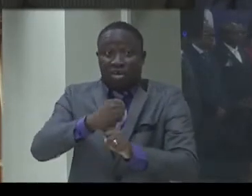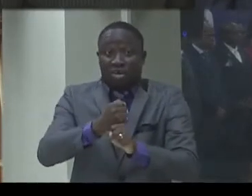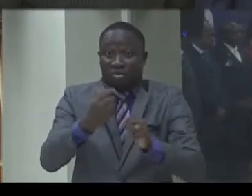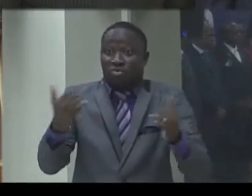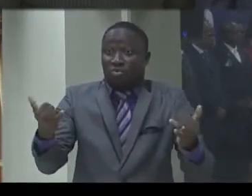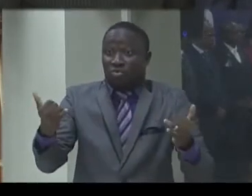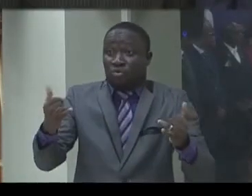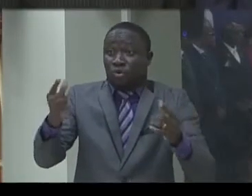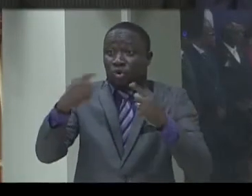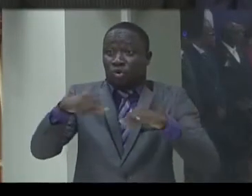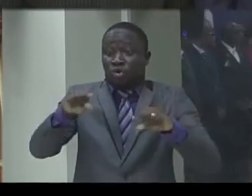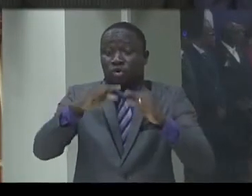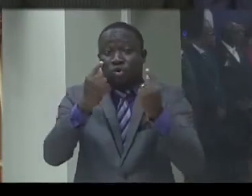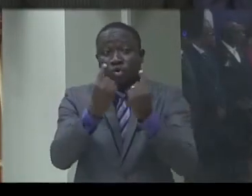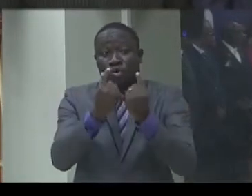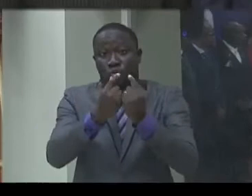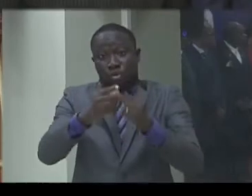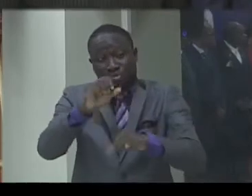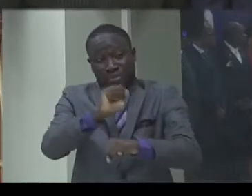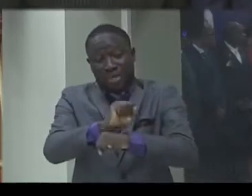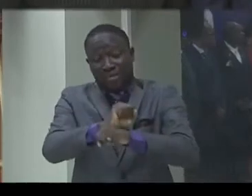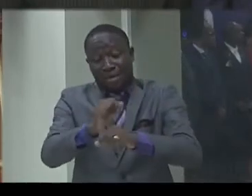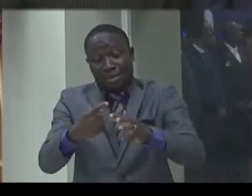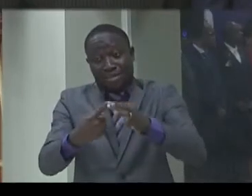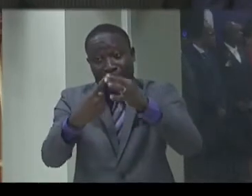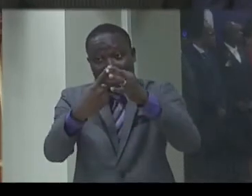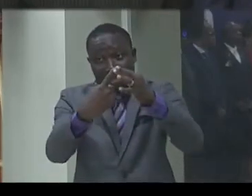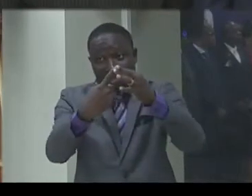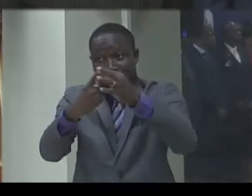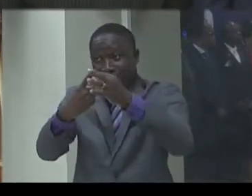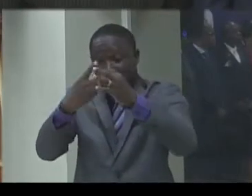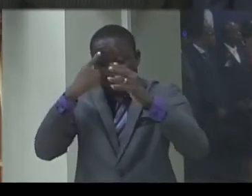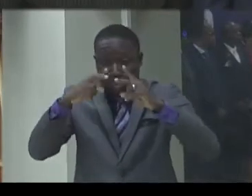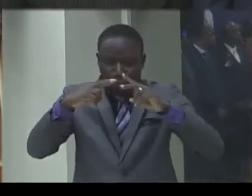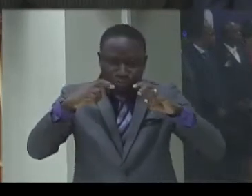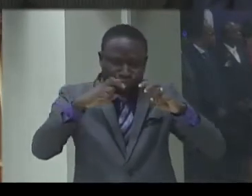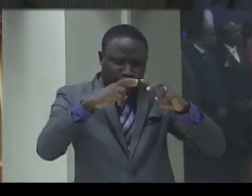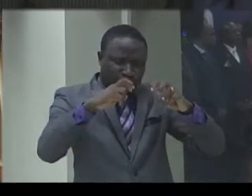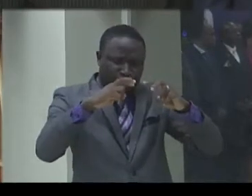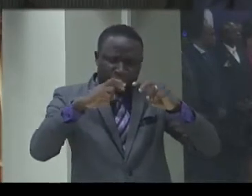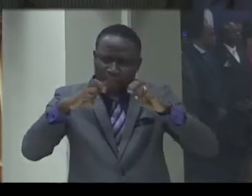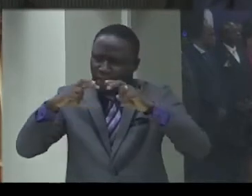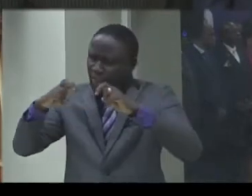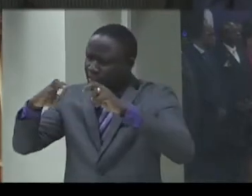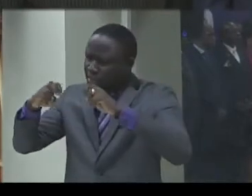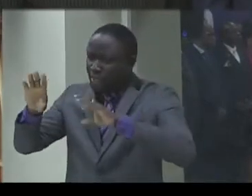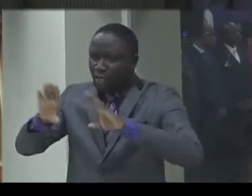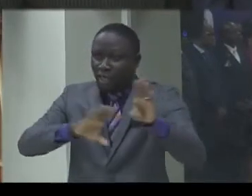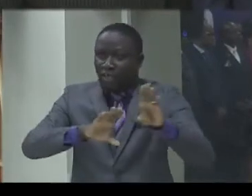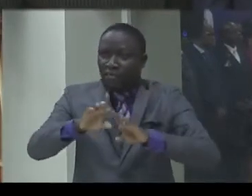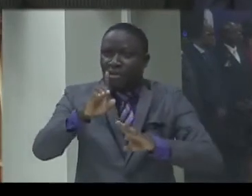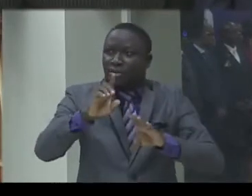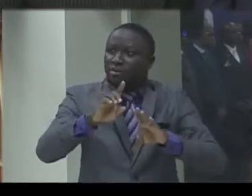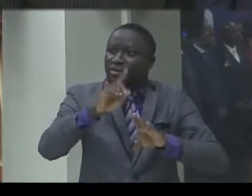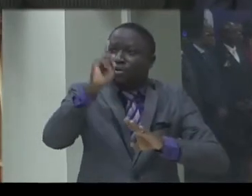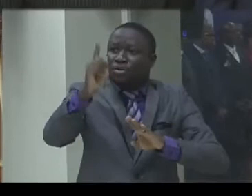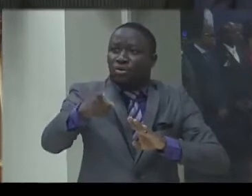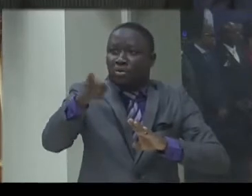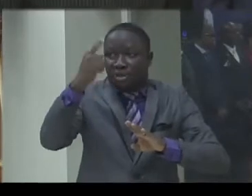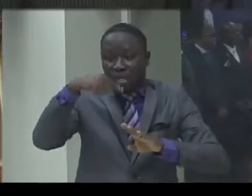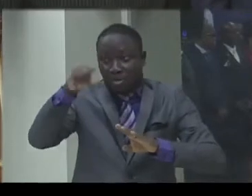yon group travay espesyal pou analize epi fer rekomandasyon ak gouvenman.